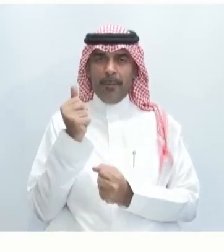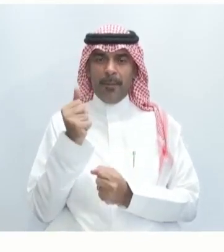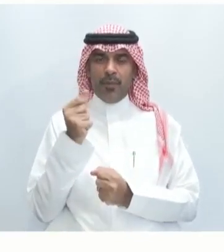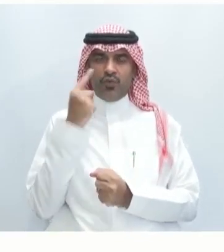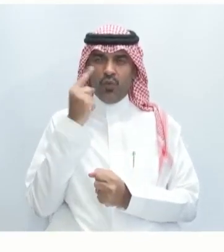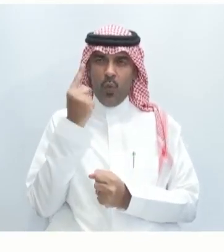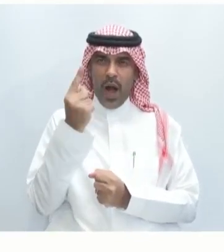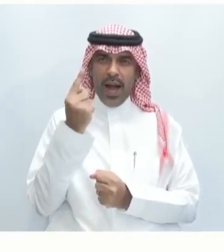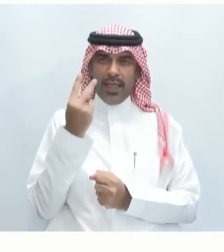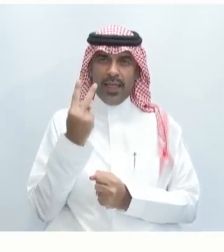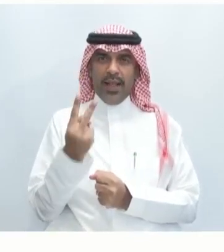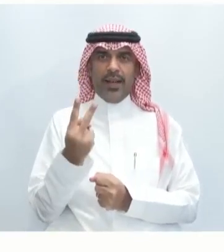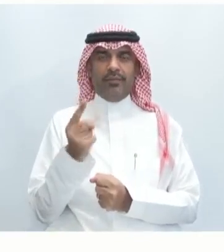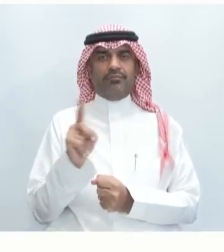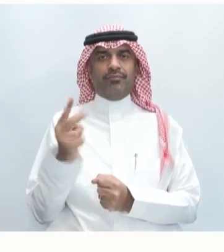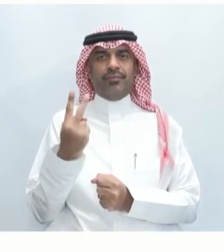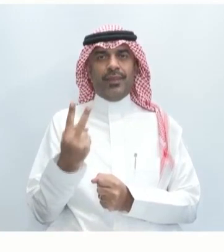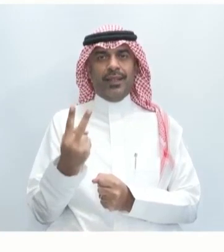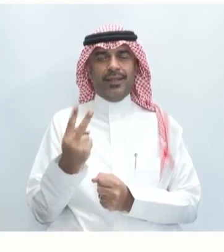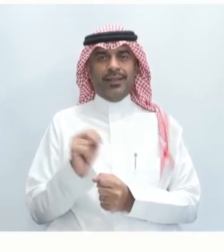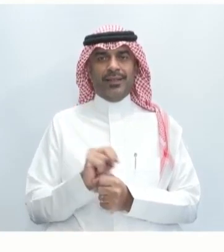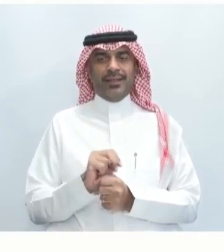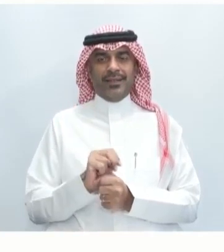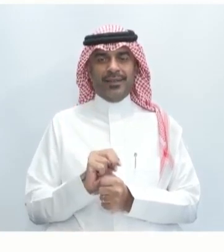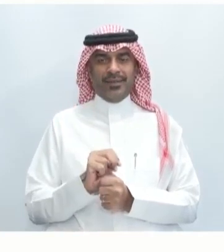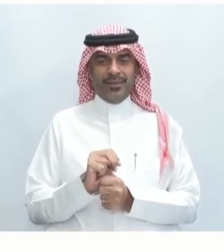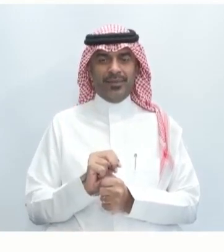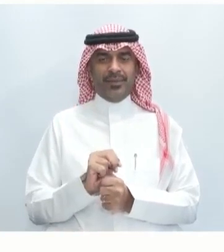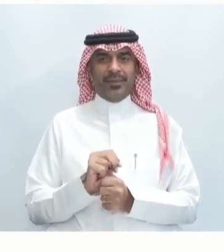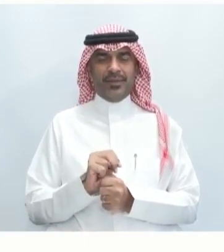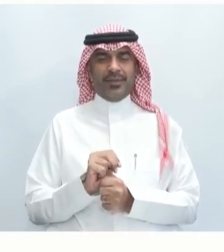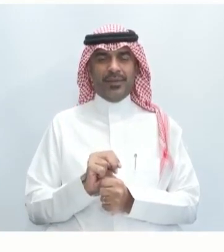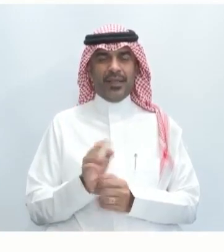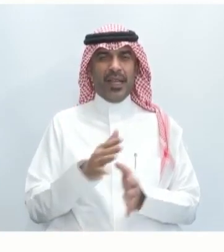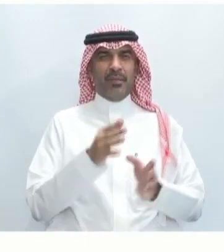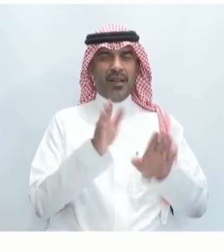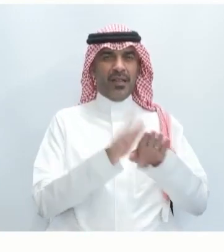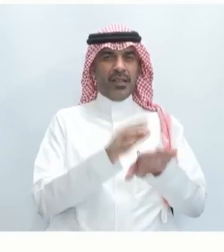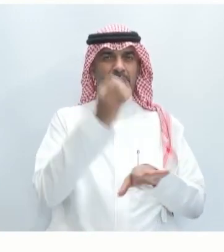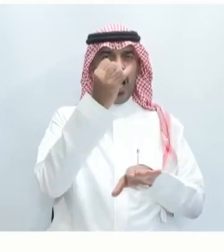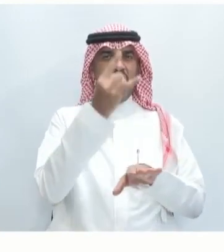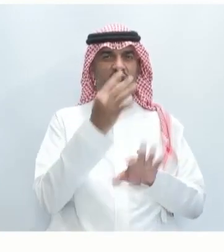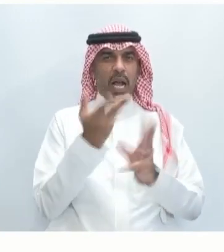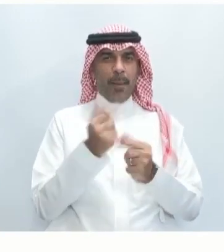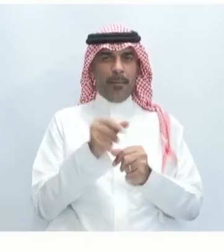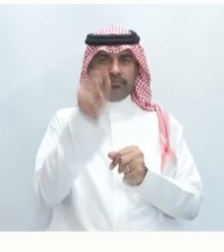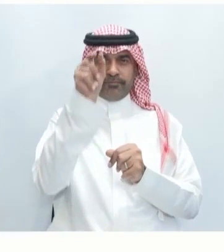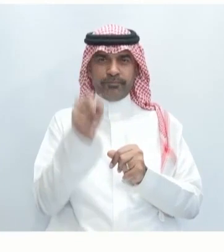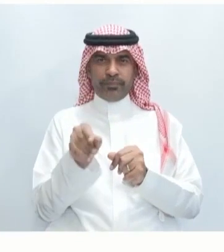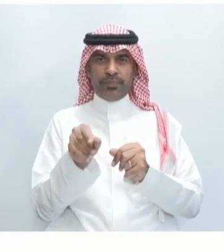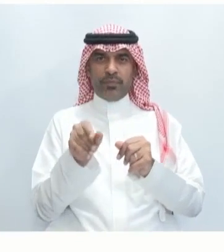واحد اثنان اذا لدينا اثنان في الاحاد طيب في العشرات كم لدينا ابنائي بناتي